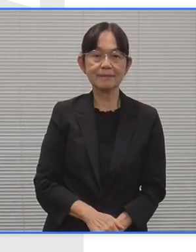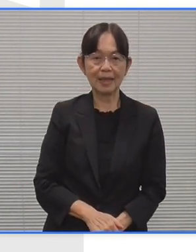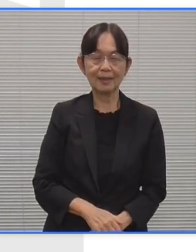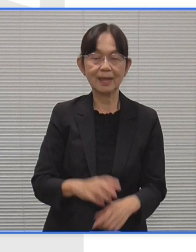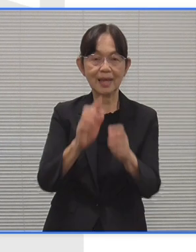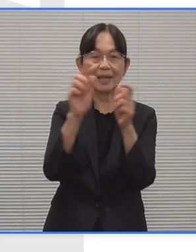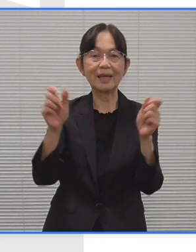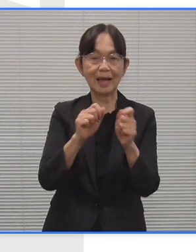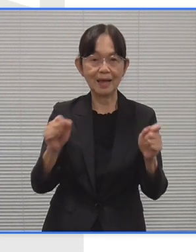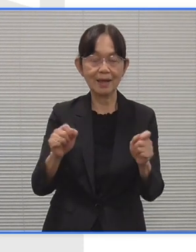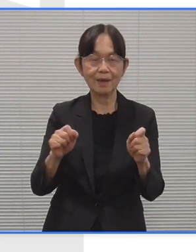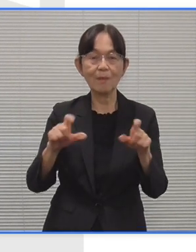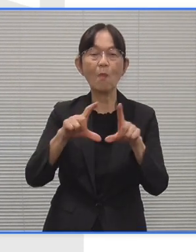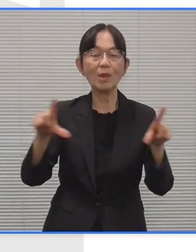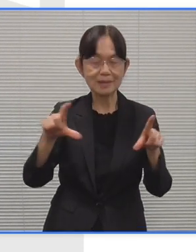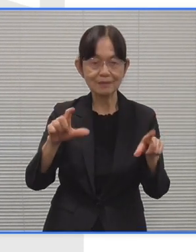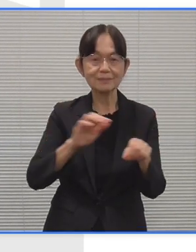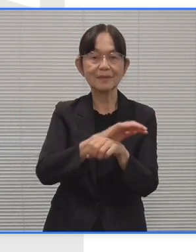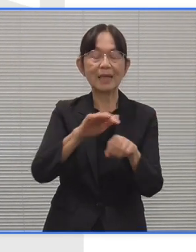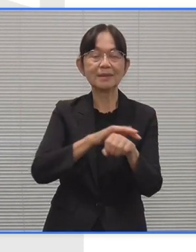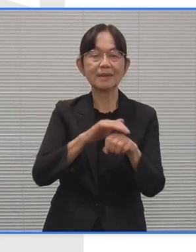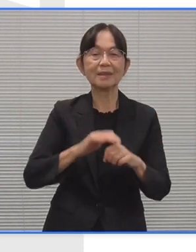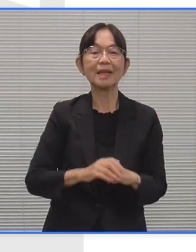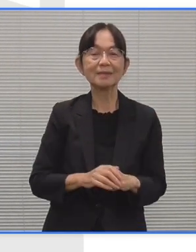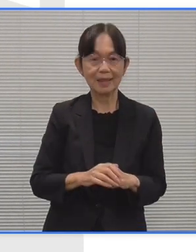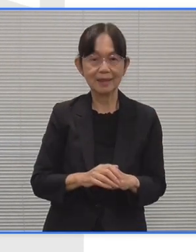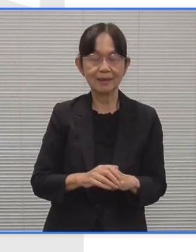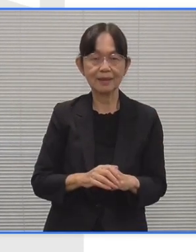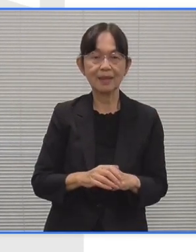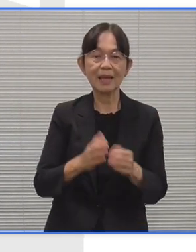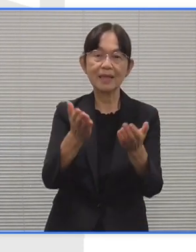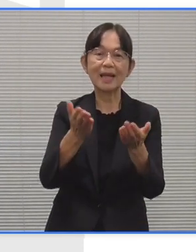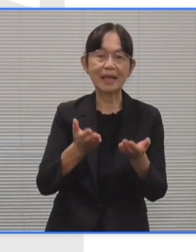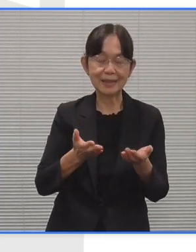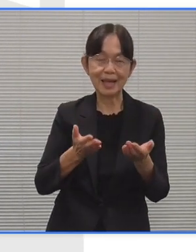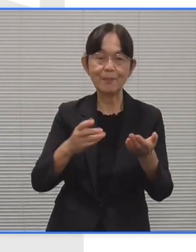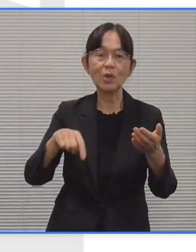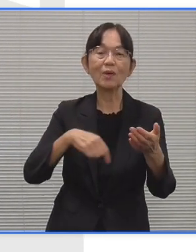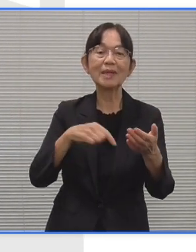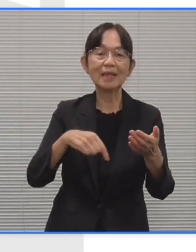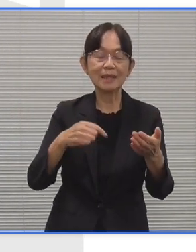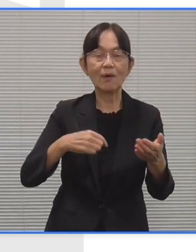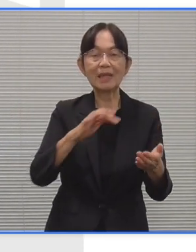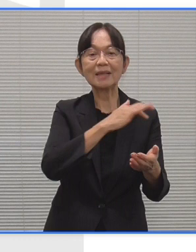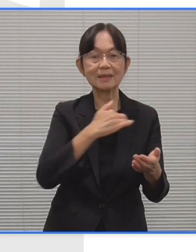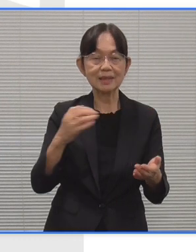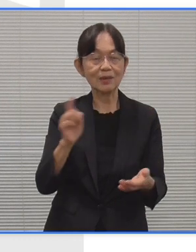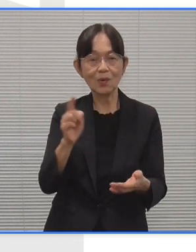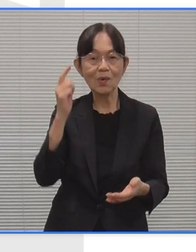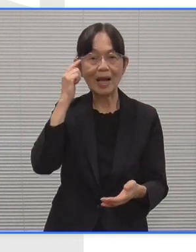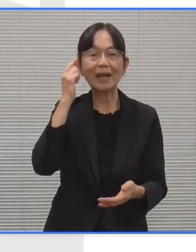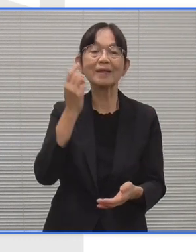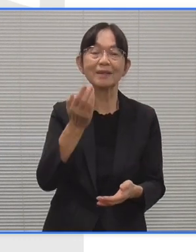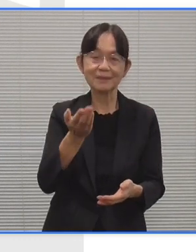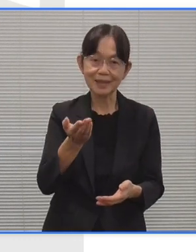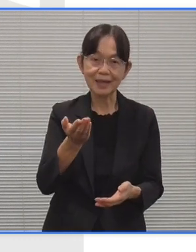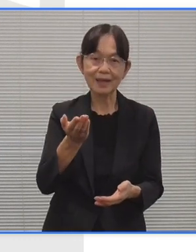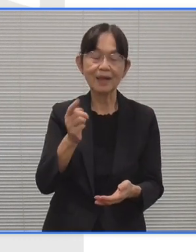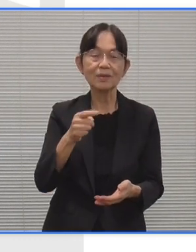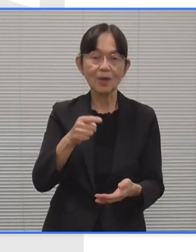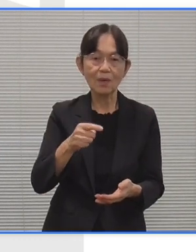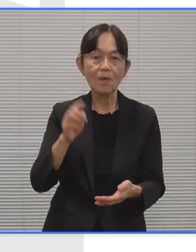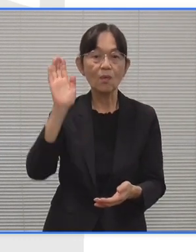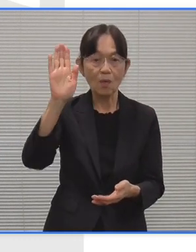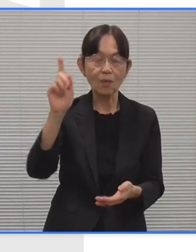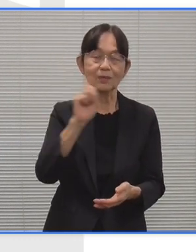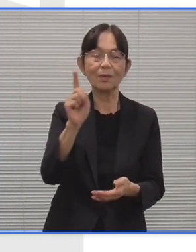結果ももちろん大事ですけれども、いただいたものに対して私たちがどう考えているか、それを今後どう